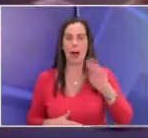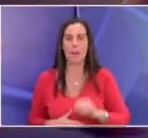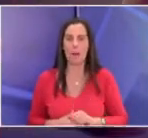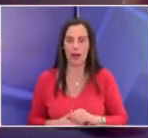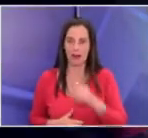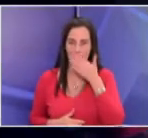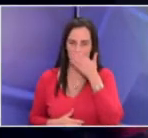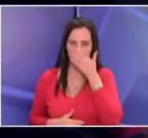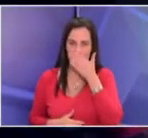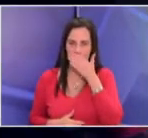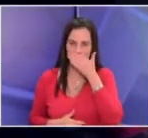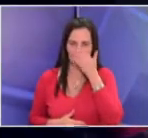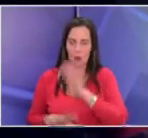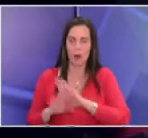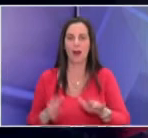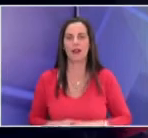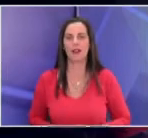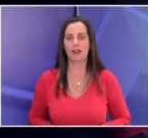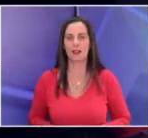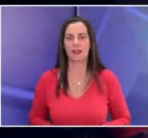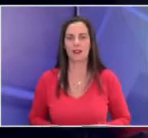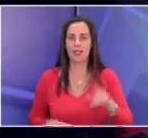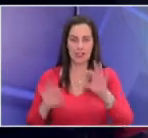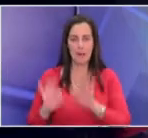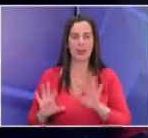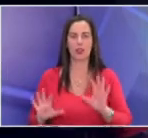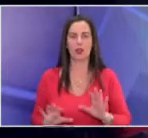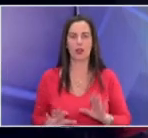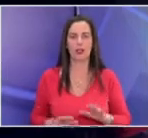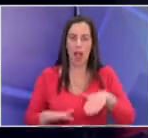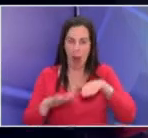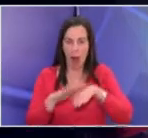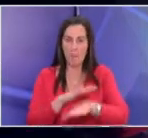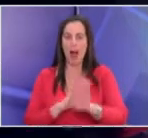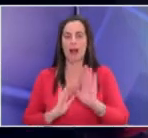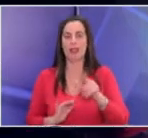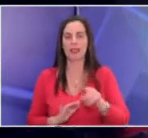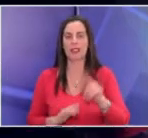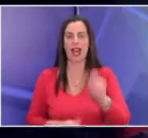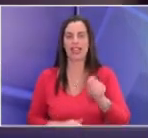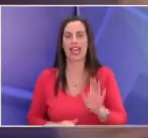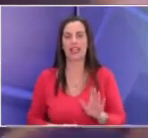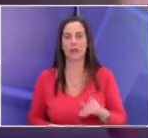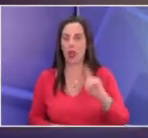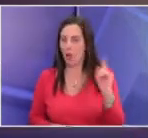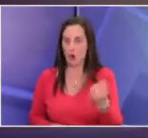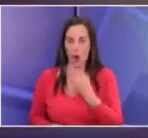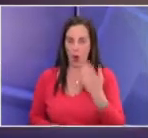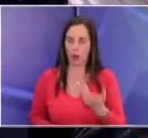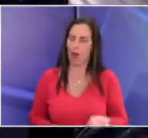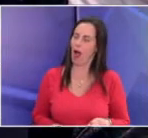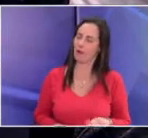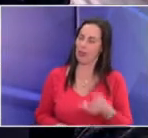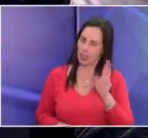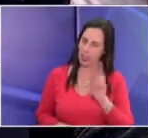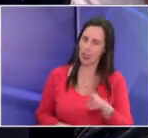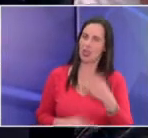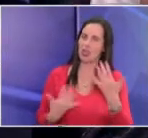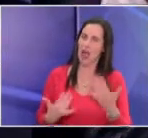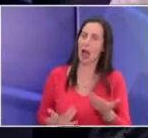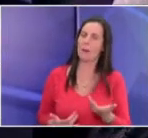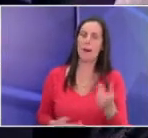זה האלף בית. ואני אומרת גם, הבחירות האלה כן צריכות להיות גם על הנושא המדיני, כן? גם הנושא ברור, הזה צריך זה לדבר לא על... השולחן.